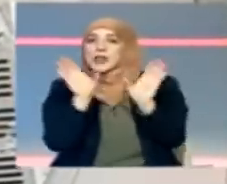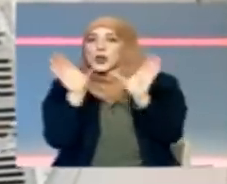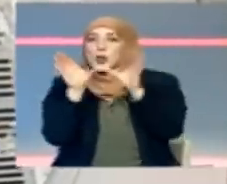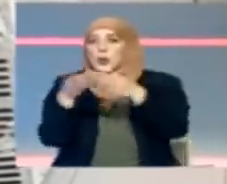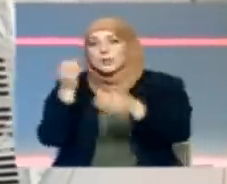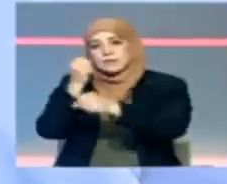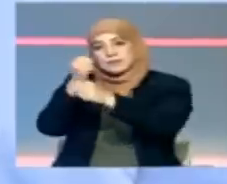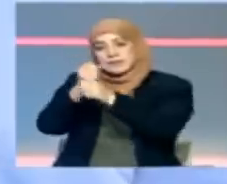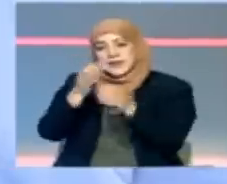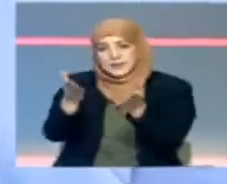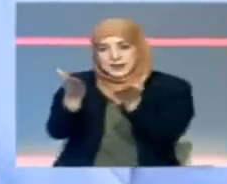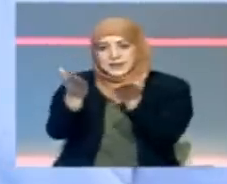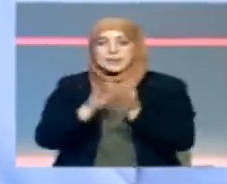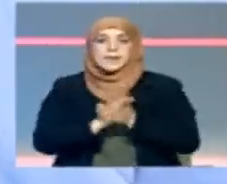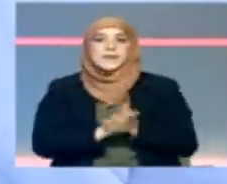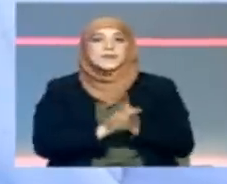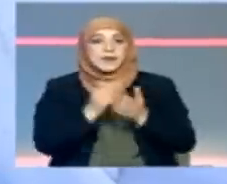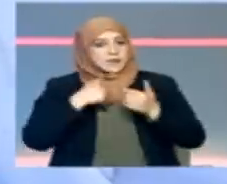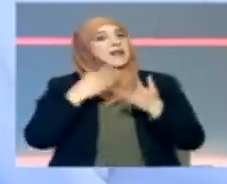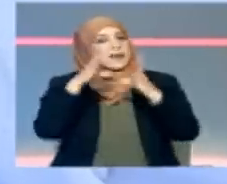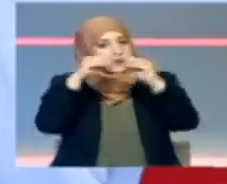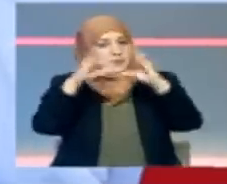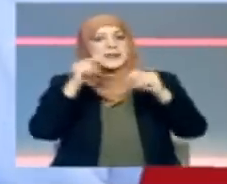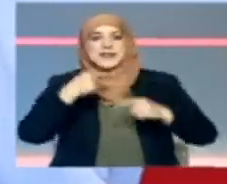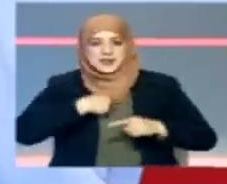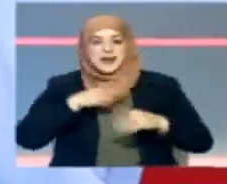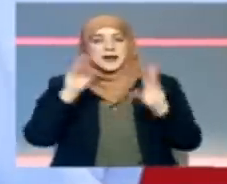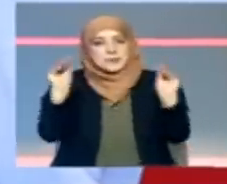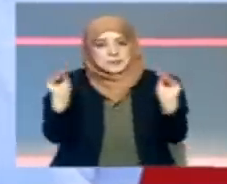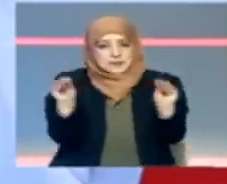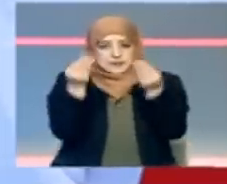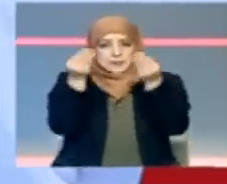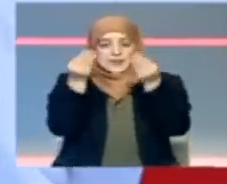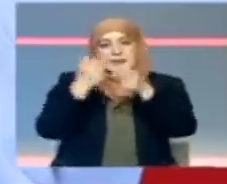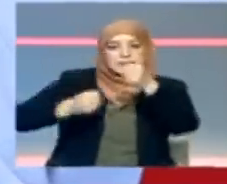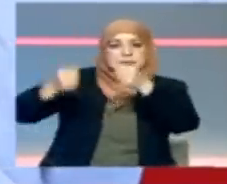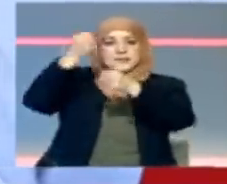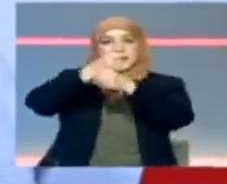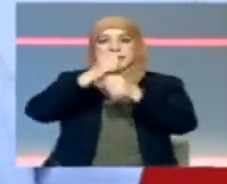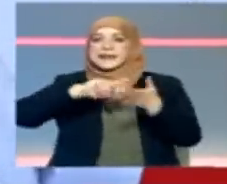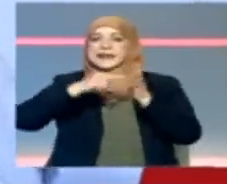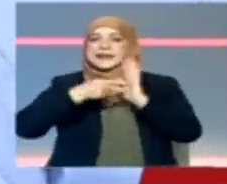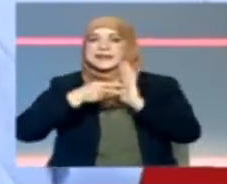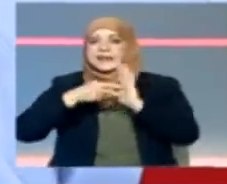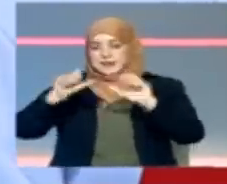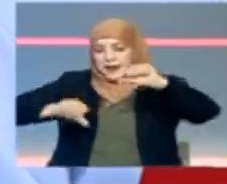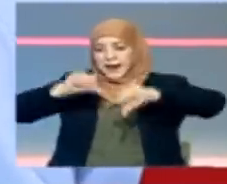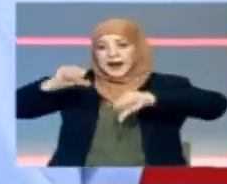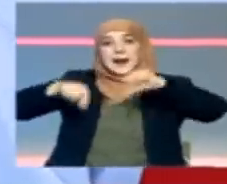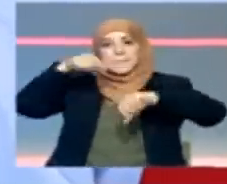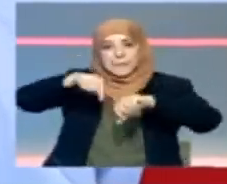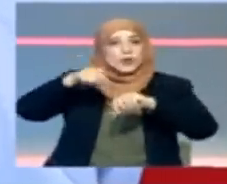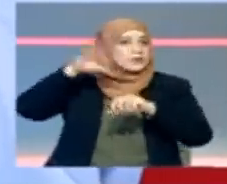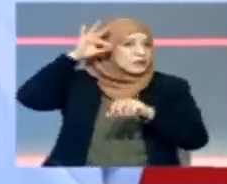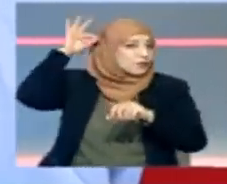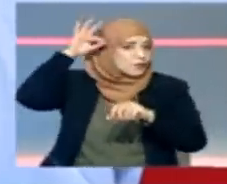البحث. نحن بدينا الجينوتيباج معتمدين على تقنيات اللابوراتوار متاعنا الخاصة